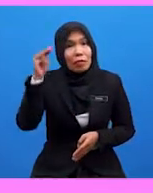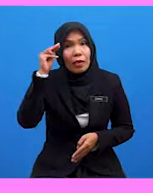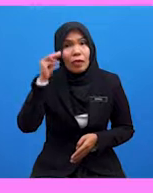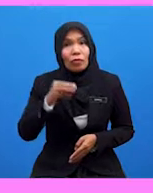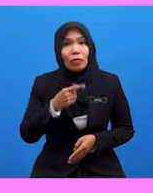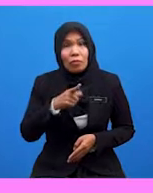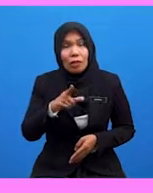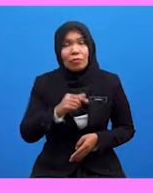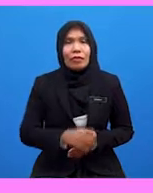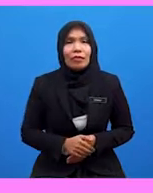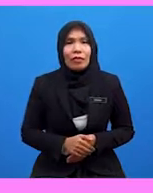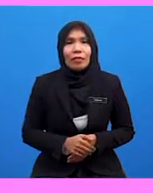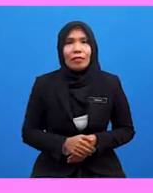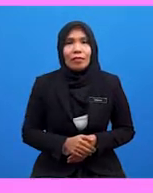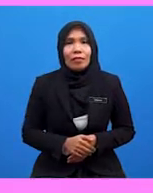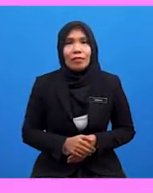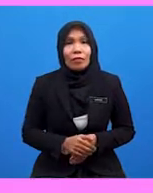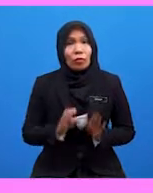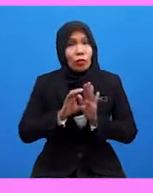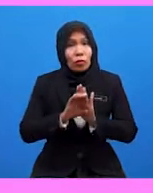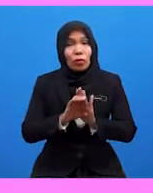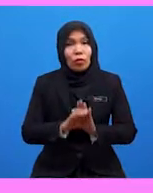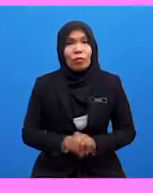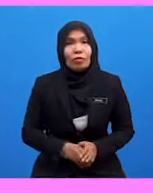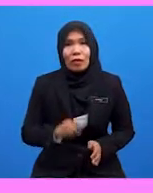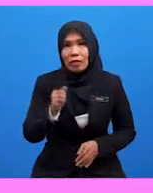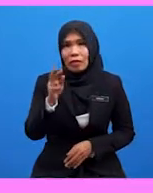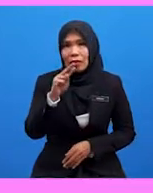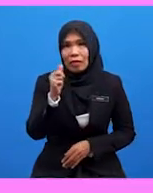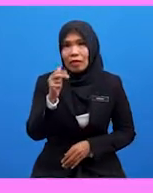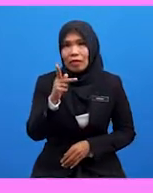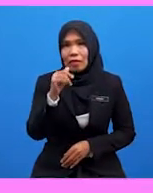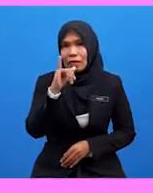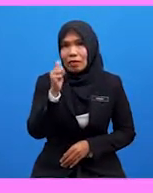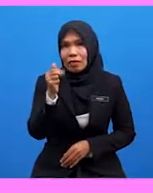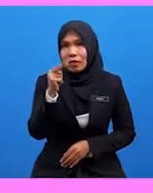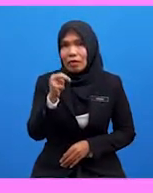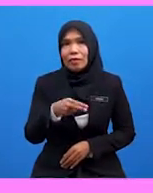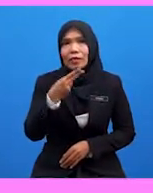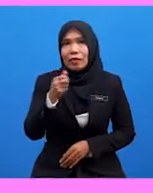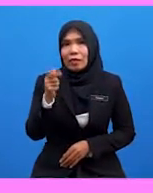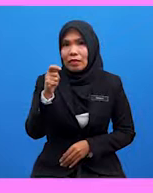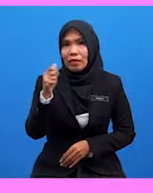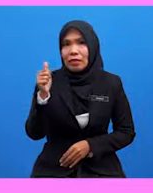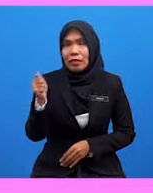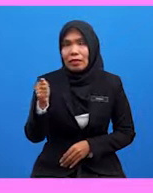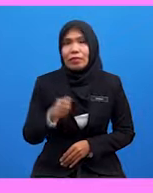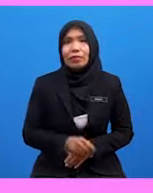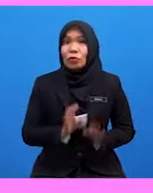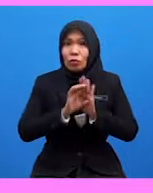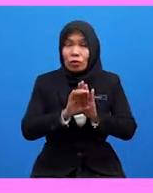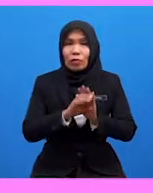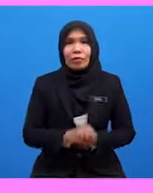perkara yang dinyatakan sebelumnya. Contoh, arakian, hatta, maka, sebermula. Contoh